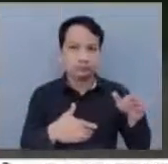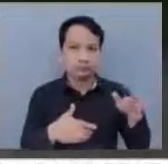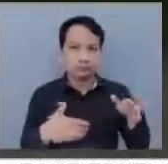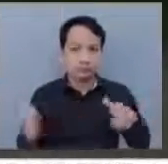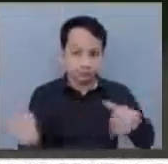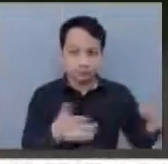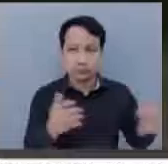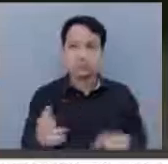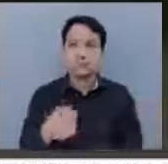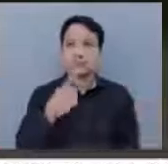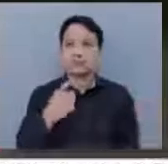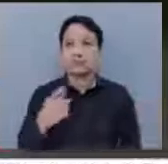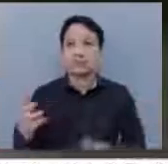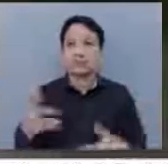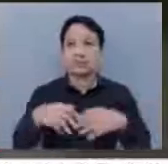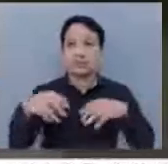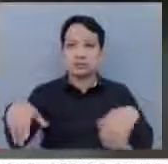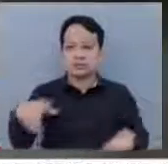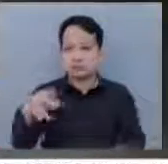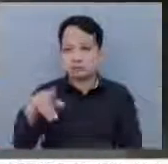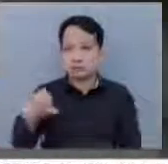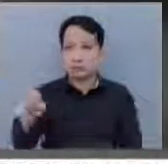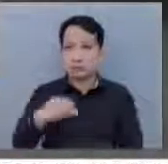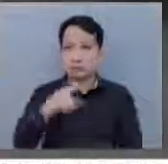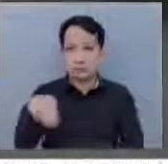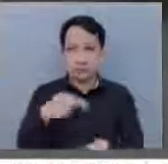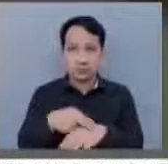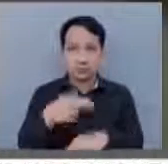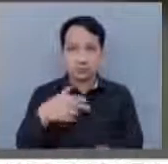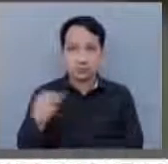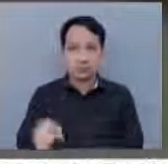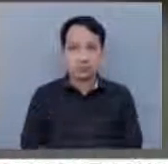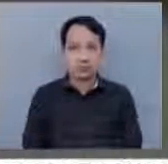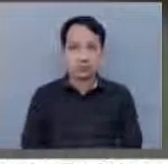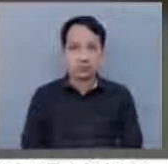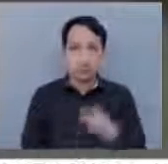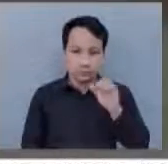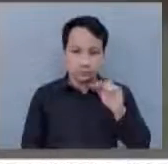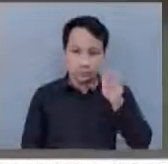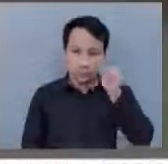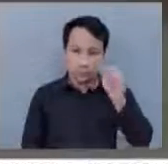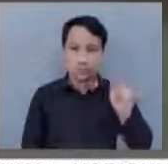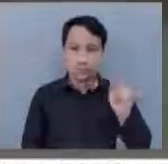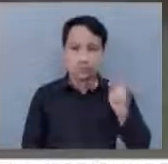malapit sa Ballesteros National High School. Katlea Antonio para sa Bayan.